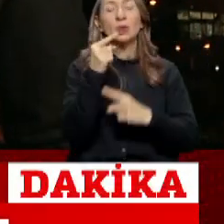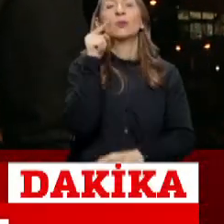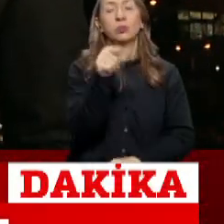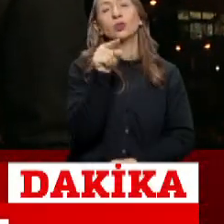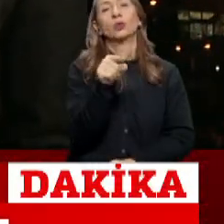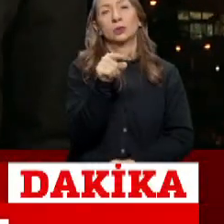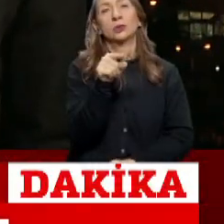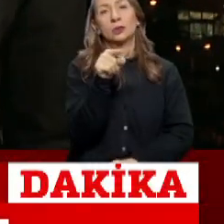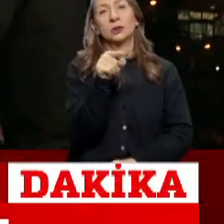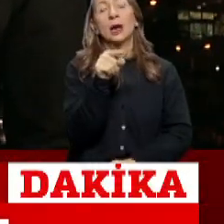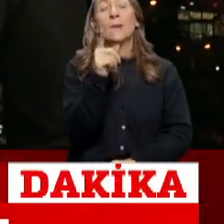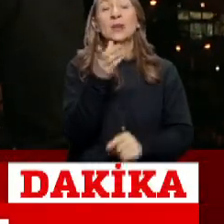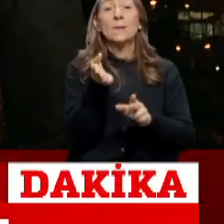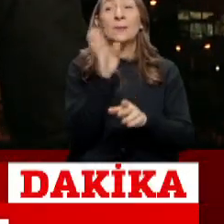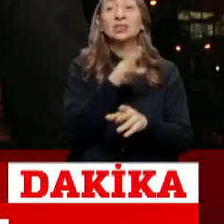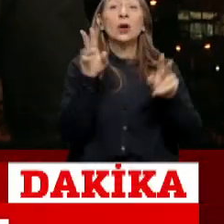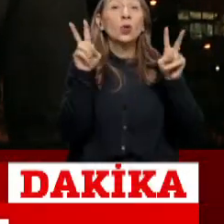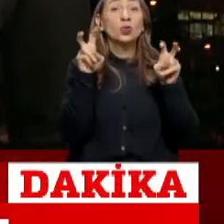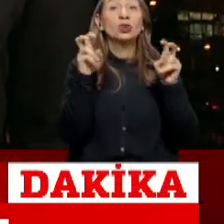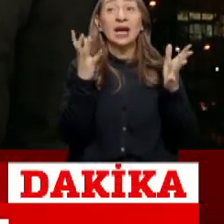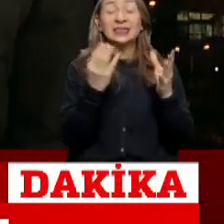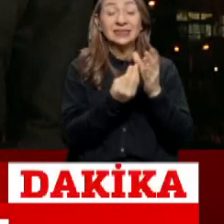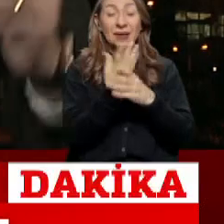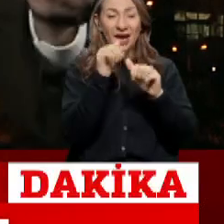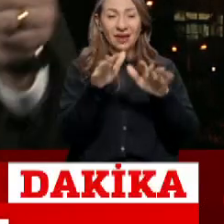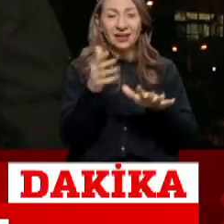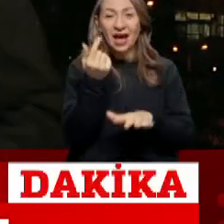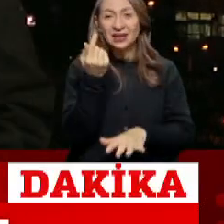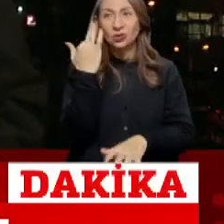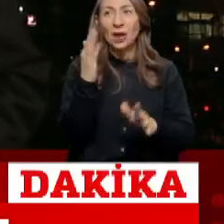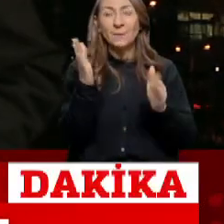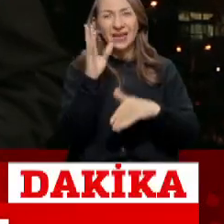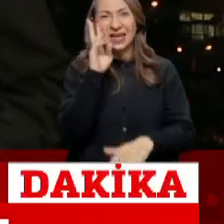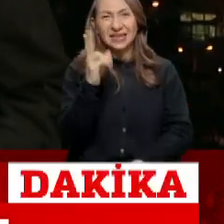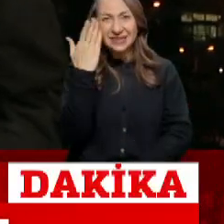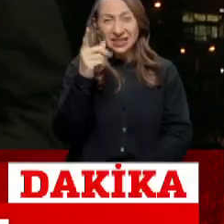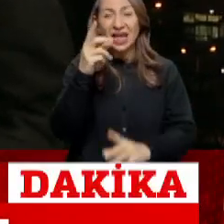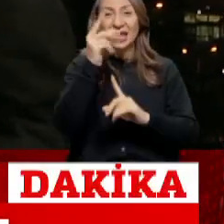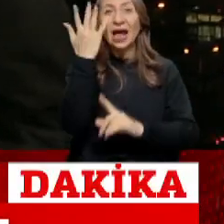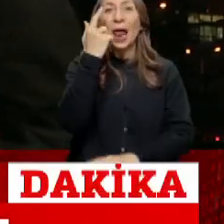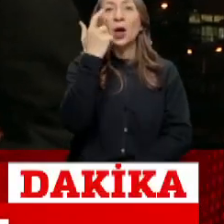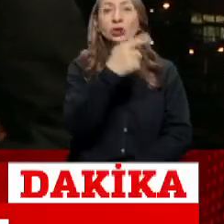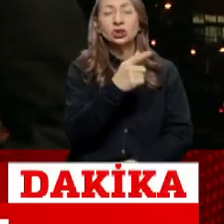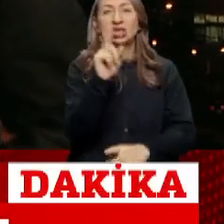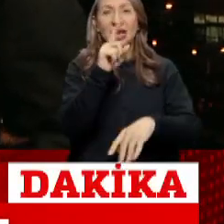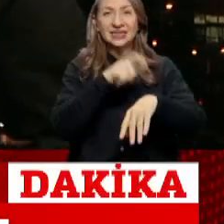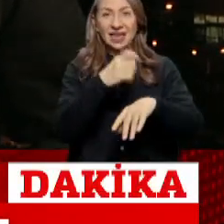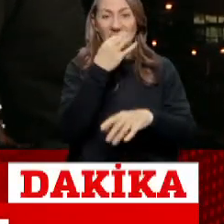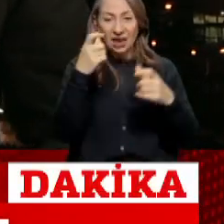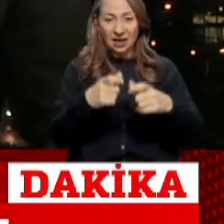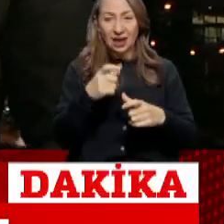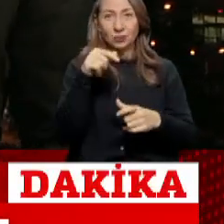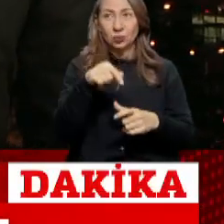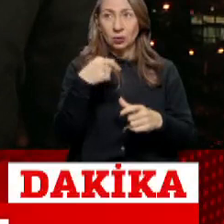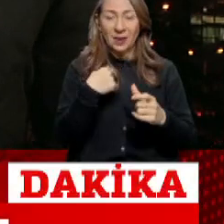bu tarafıydı. Bir başka mesele de sabah yayınında az önce de pakette izledik. İlker Karagöz'le Çalar Saat Ankara'dan